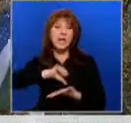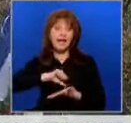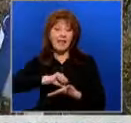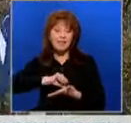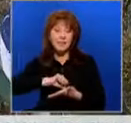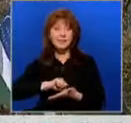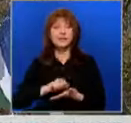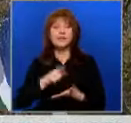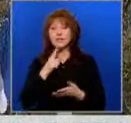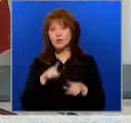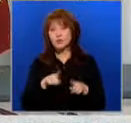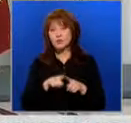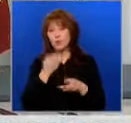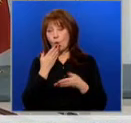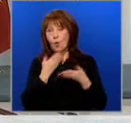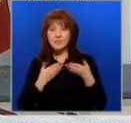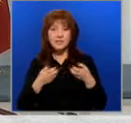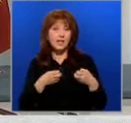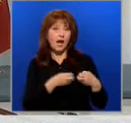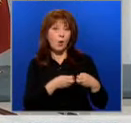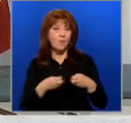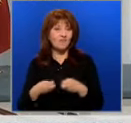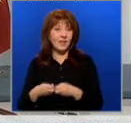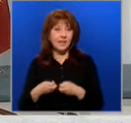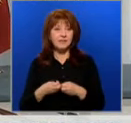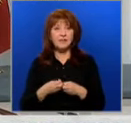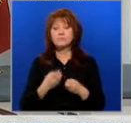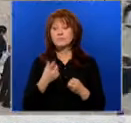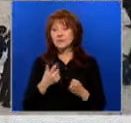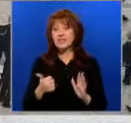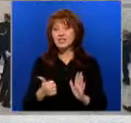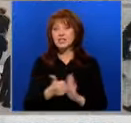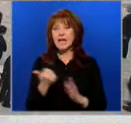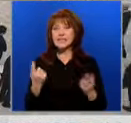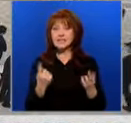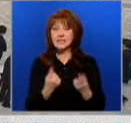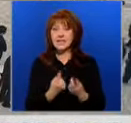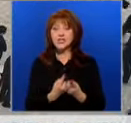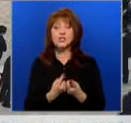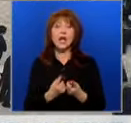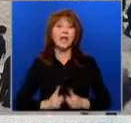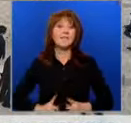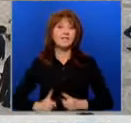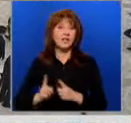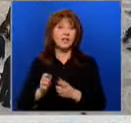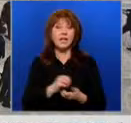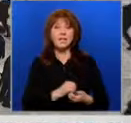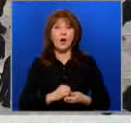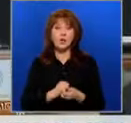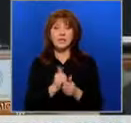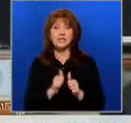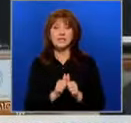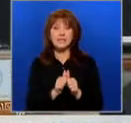Ердохан и Ибрахим Раиси, също обсъдиха конфликта в рамките на 16-та среща на върха на Организацията за икономическо